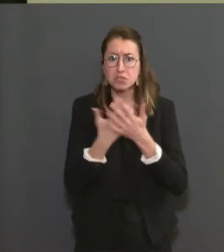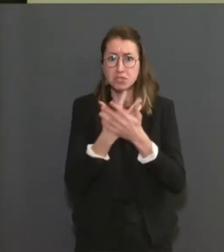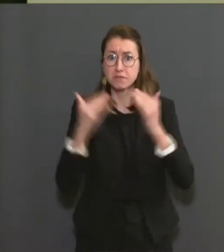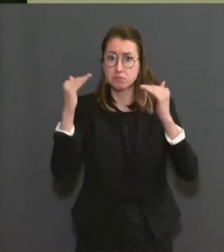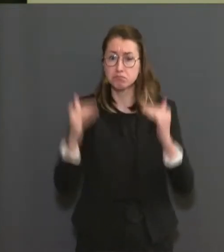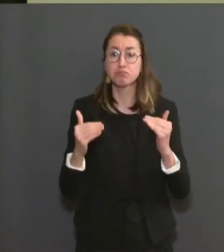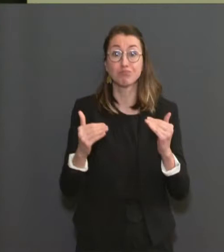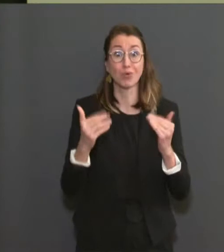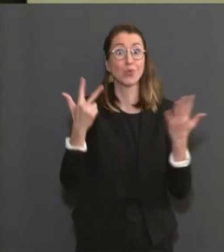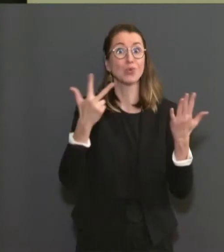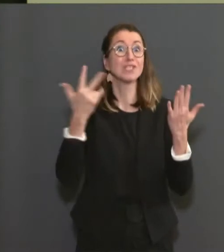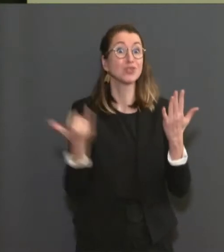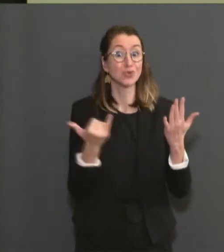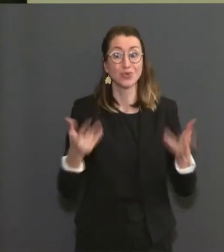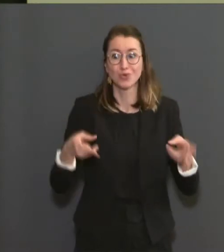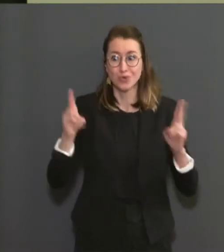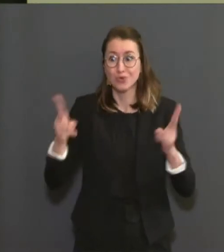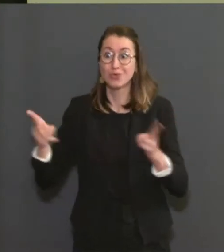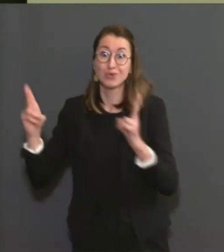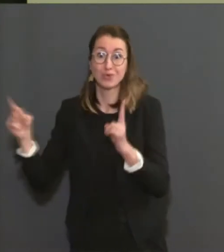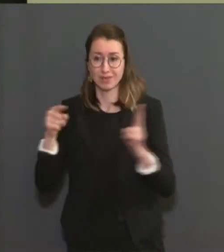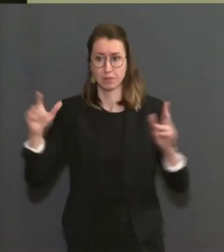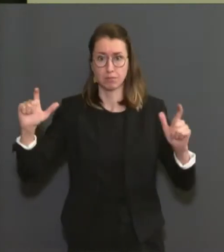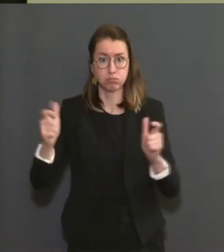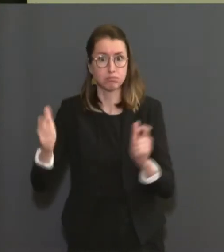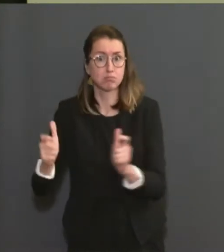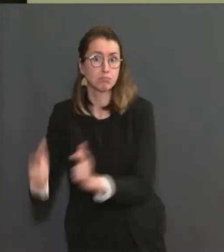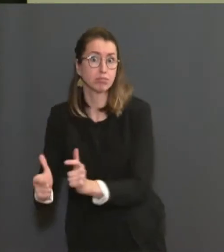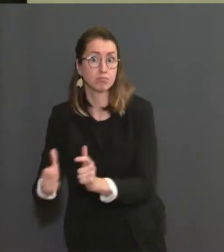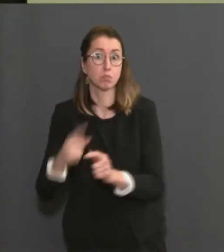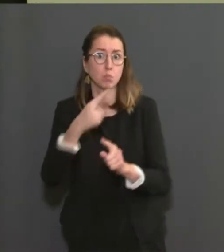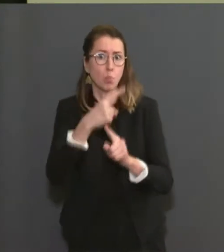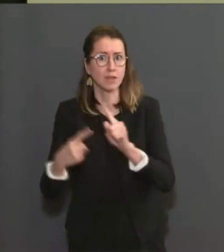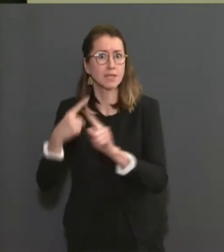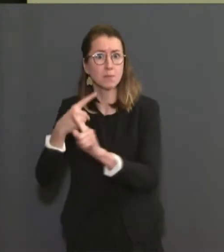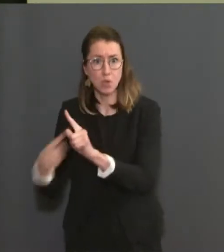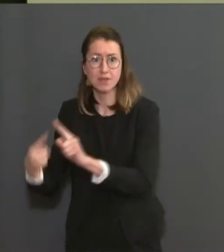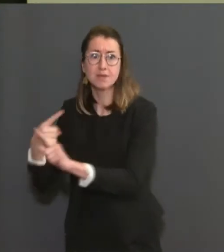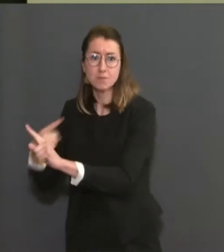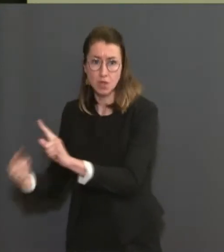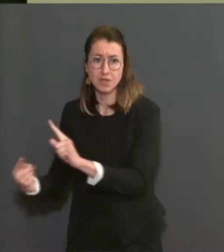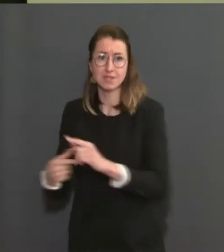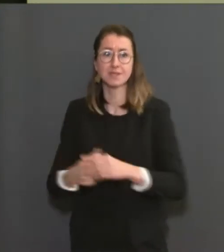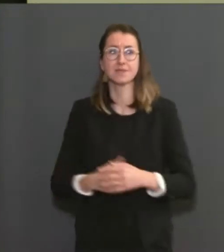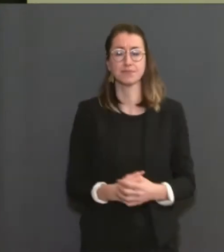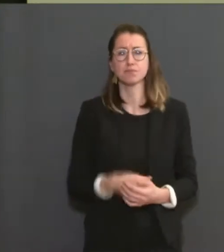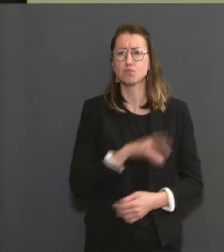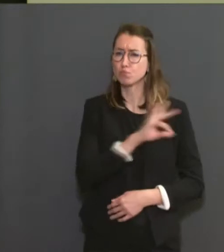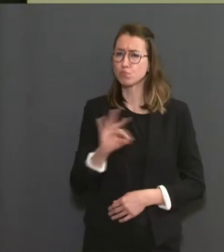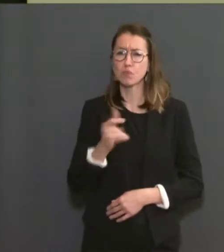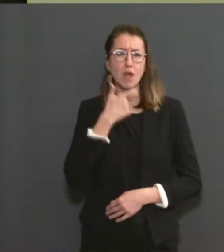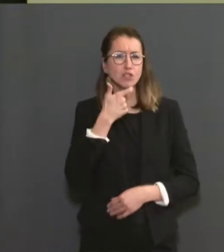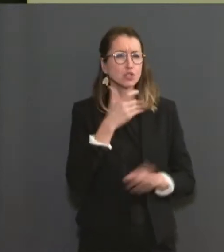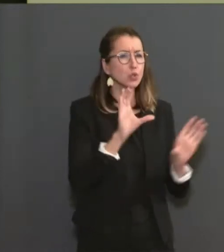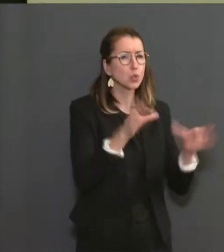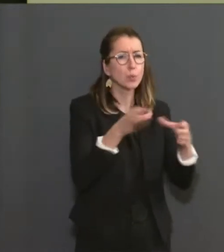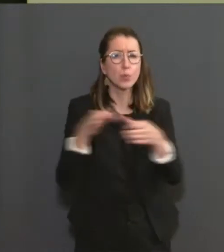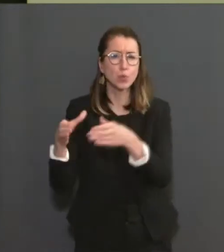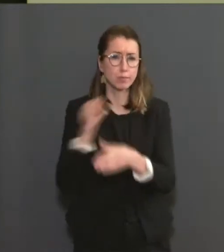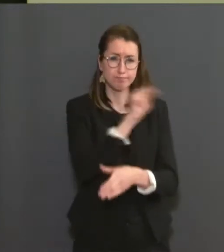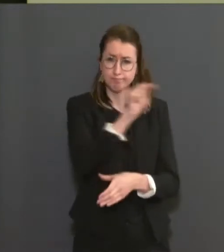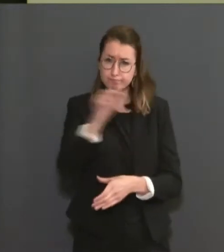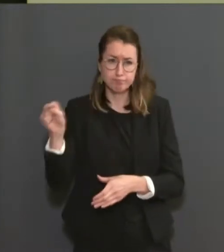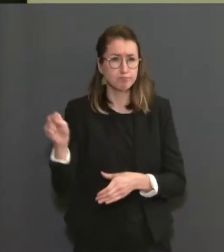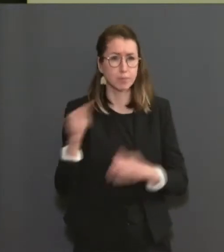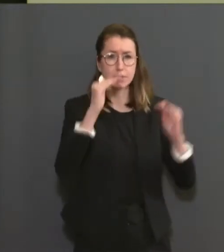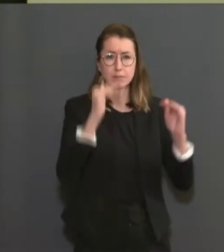Cette diminution, heureusement, se présente dans toutes les tranches d'âge, sachant que pour l'instant, on a encore les chiffres les plus élevés